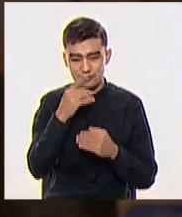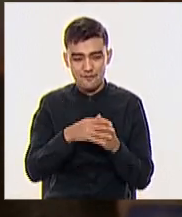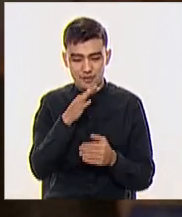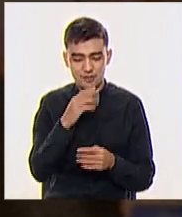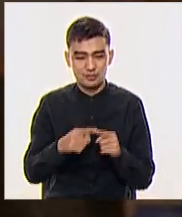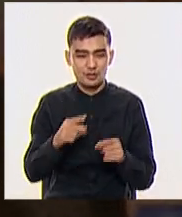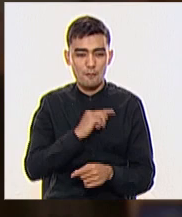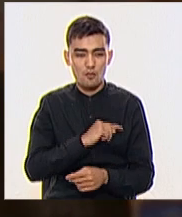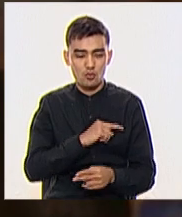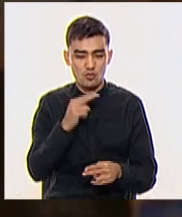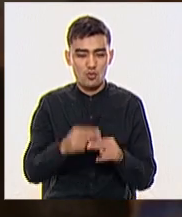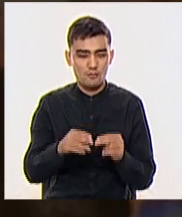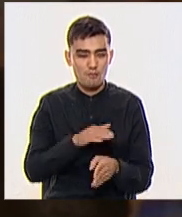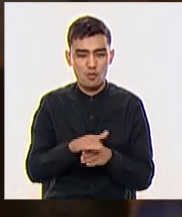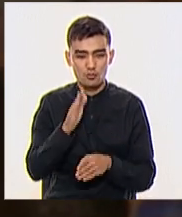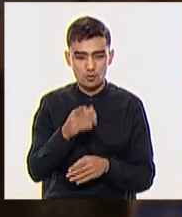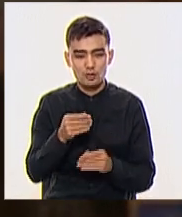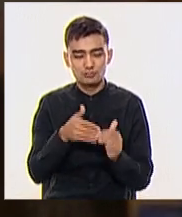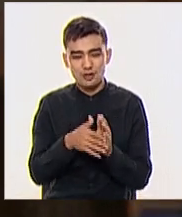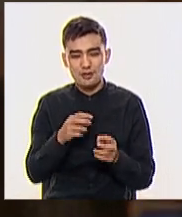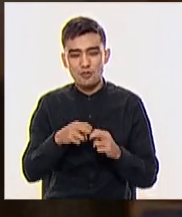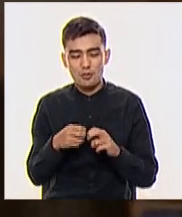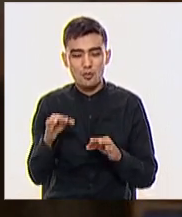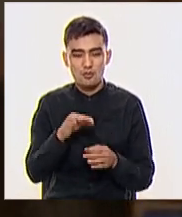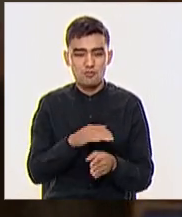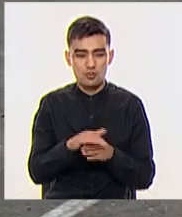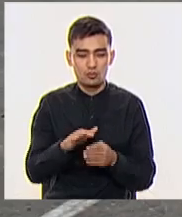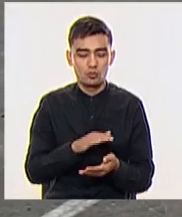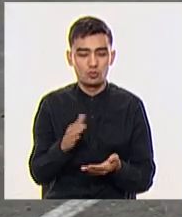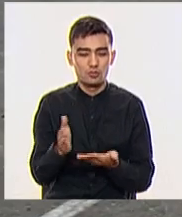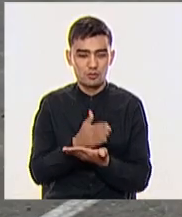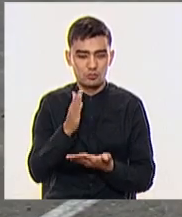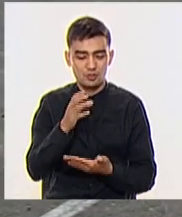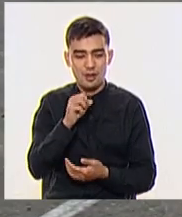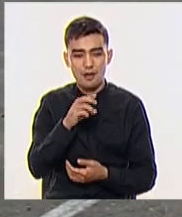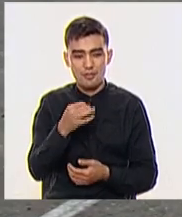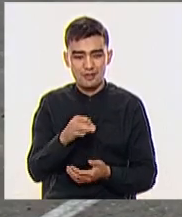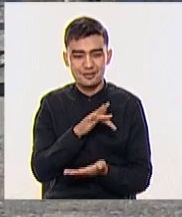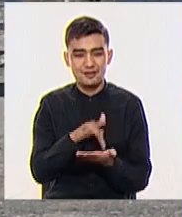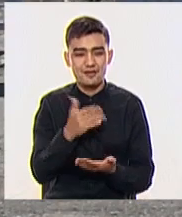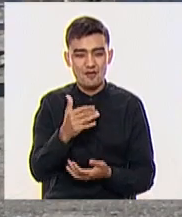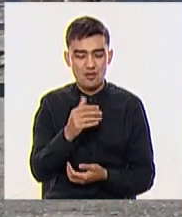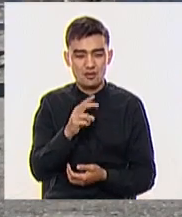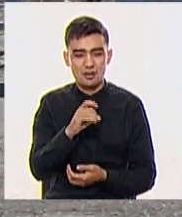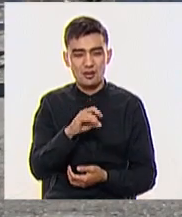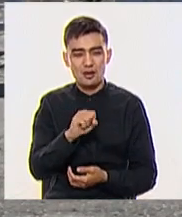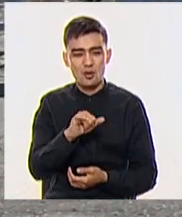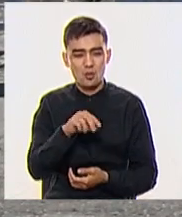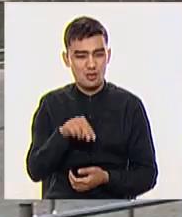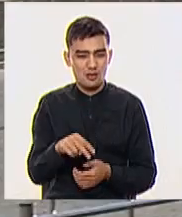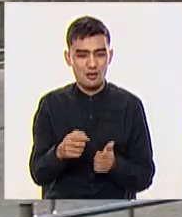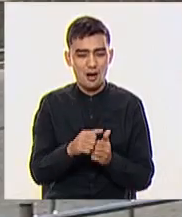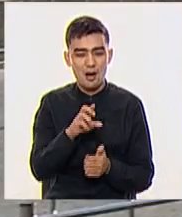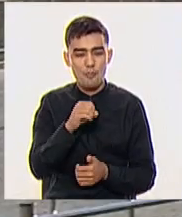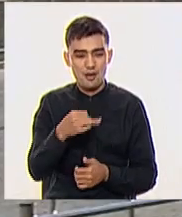толық аяқталып, кеткен ақаулар толық қалпына келтіріледі. Бұл Абай ауданының орталығы қарауылдағы Абай саябағы.